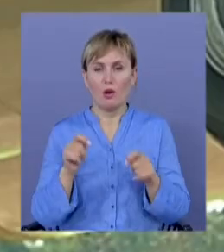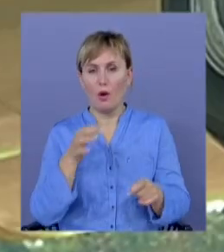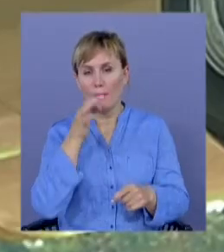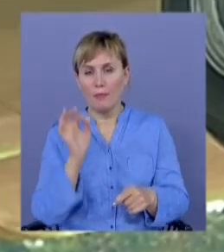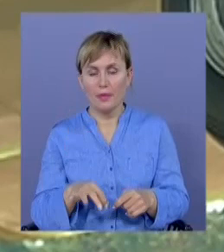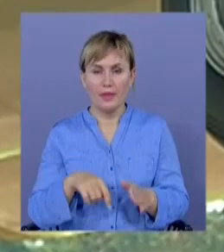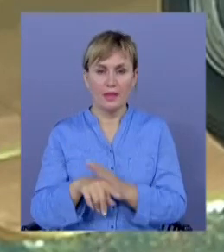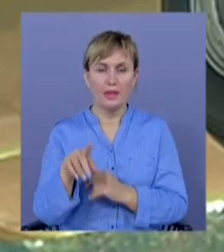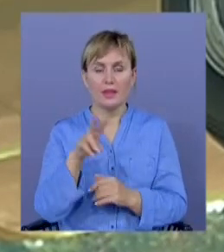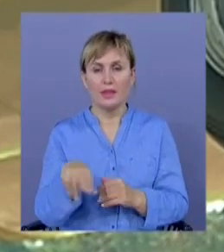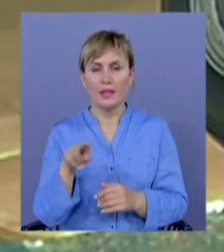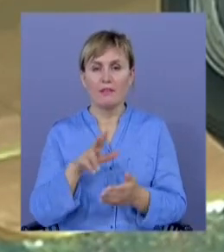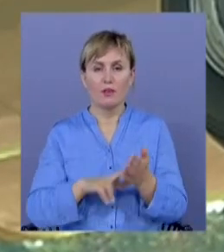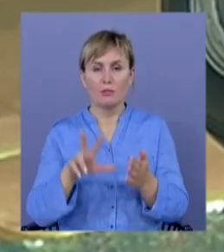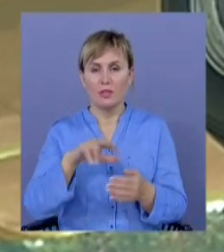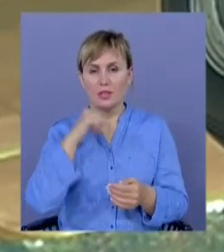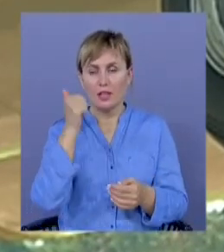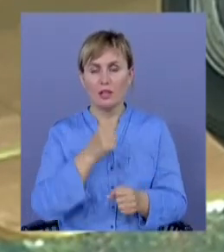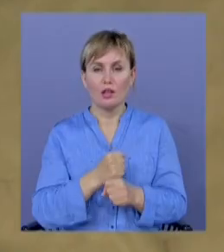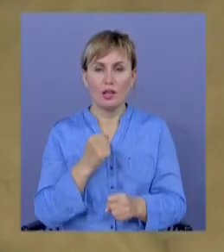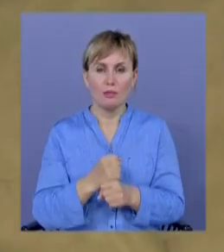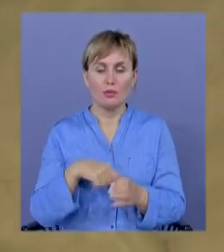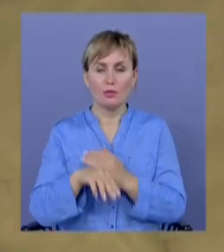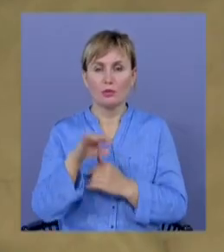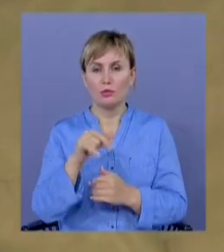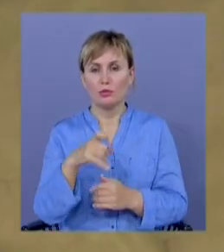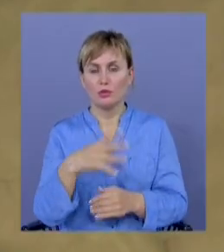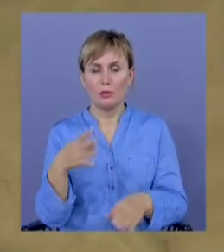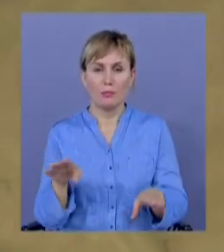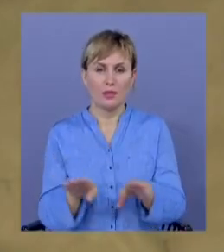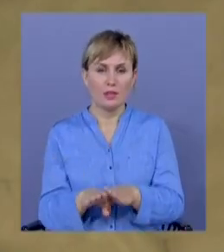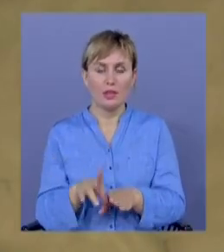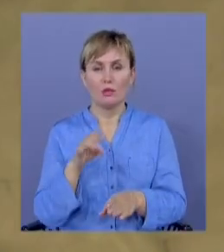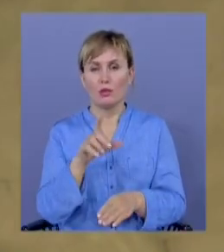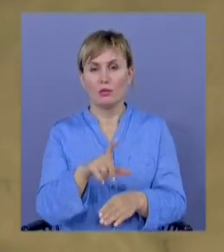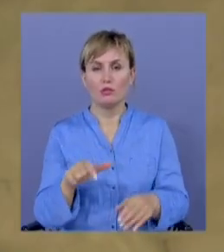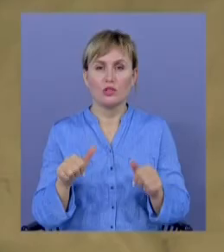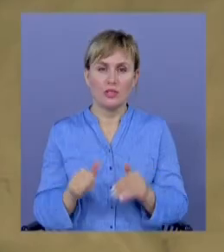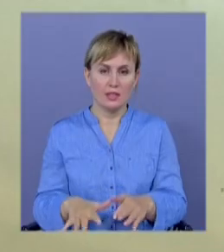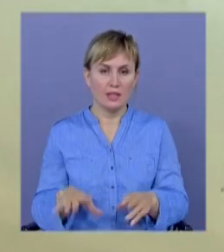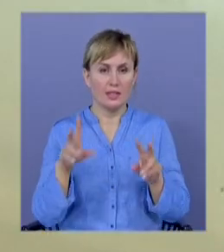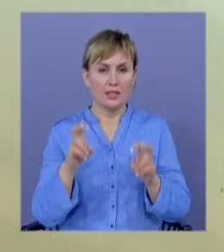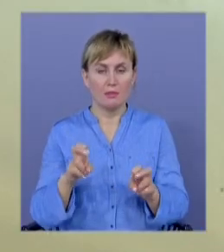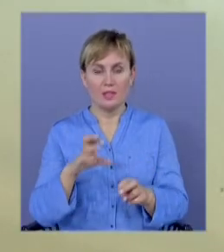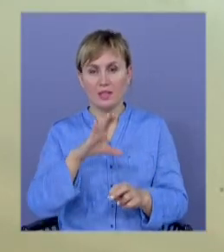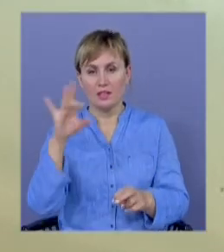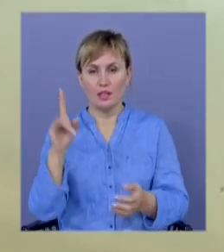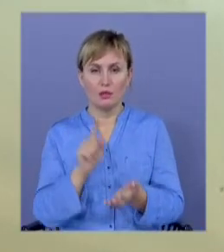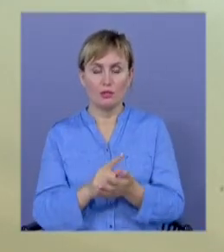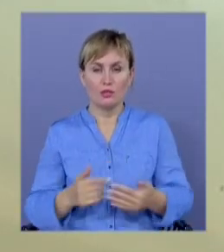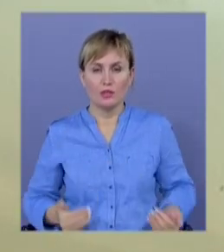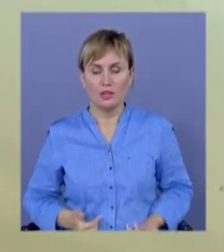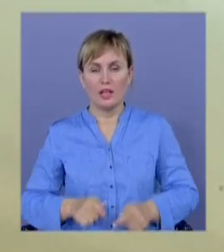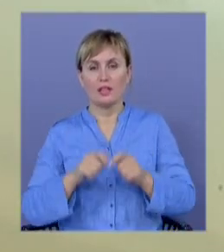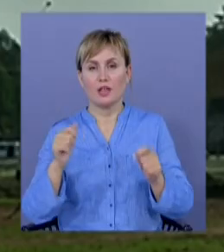экземпляра с маркировкой «Д». В 83 году работу над Ту-144 прекратили. Однако люди решили, символ советской авиации должен жить.